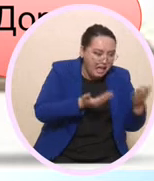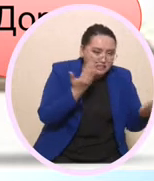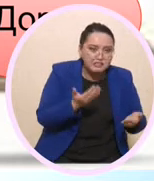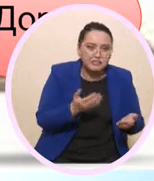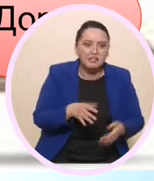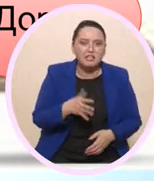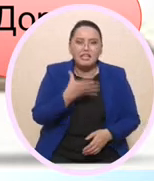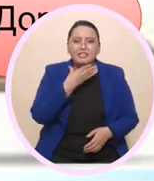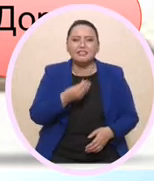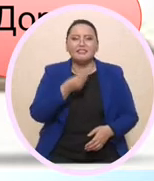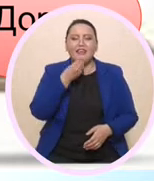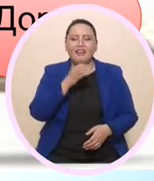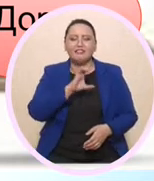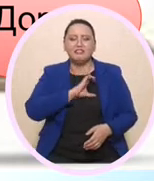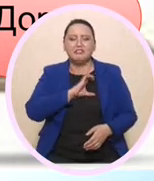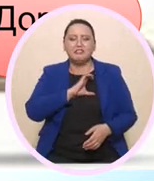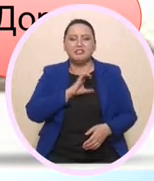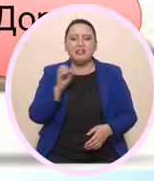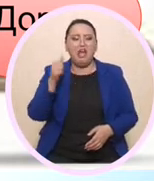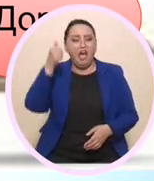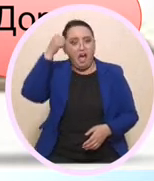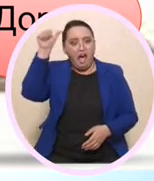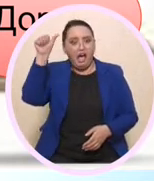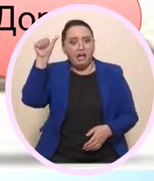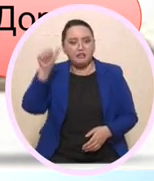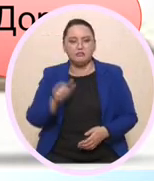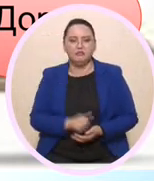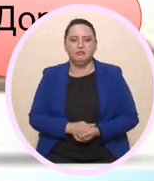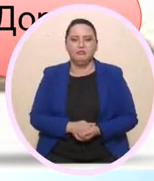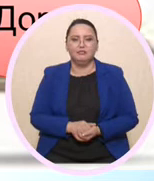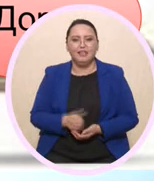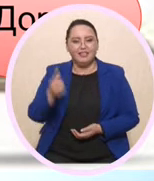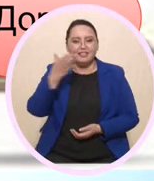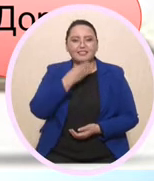хүрнэ. За энэ дээр багш нь сайхан сэтгэлтэй ахаа гэдгийг бас тодруулсан байна.